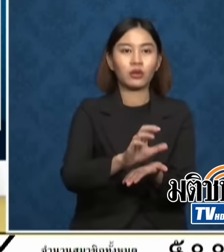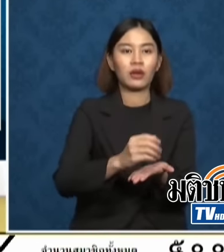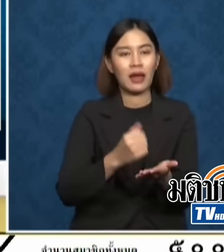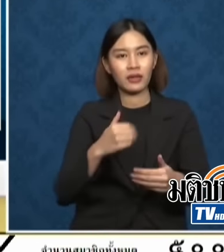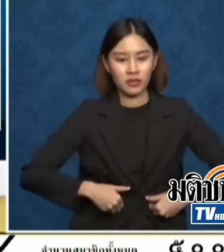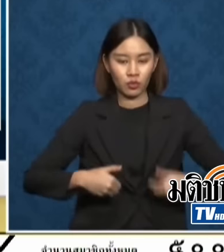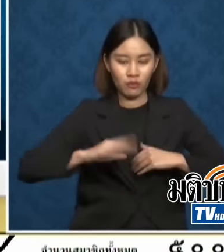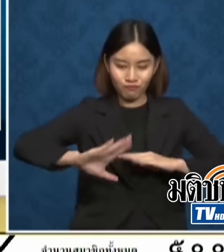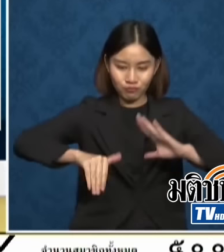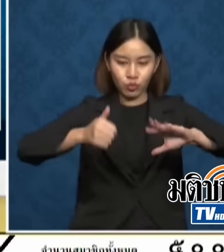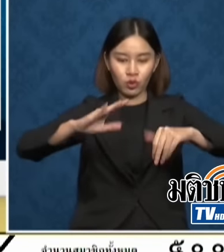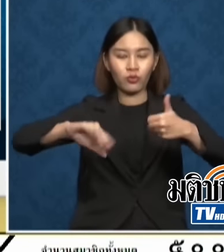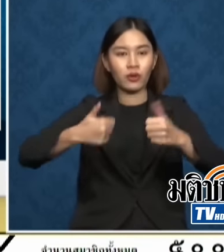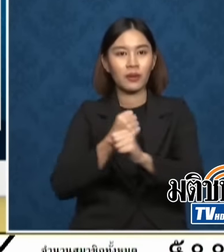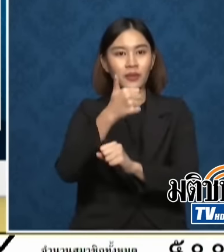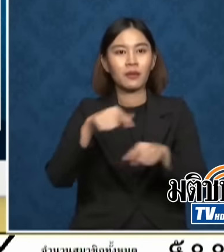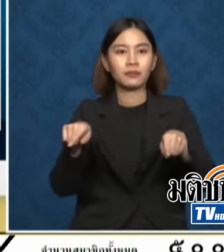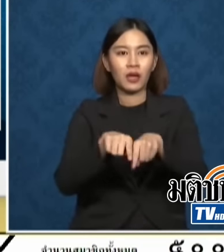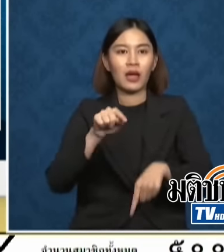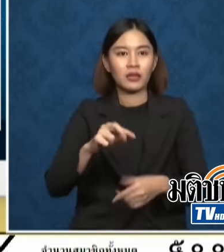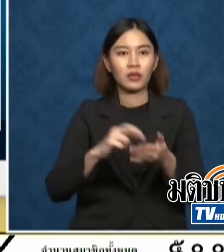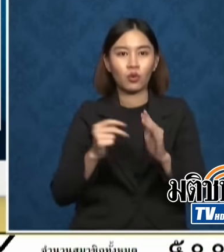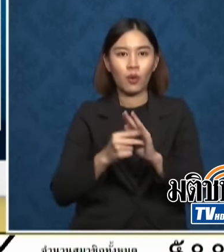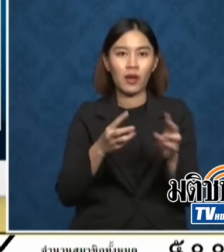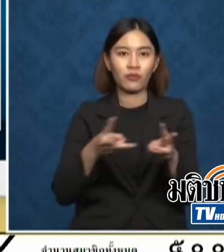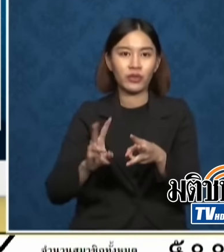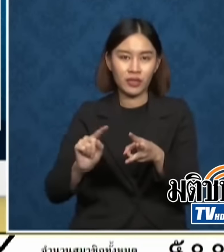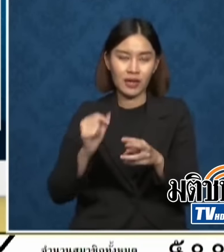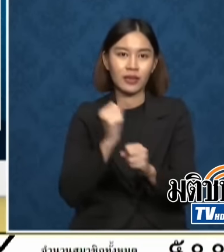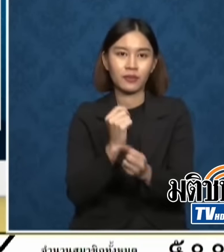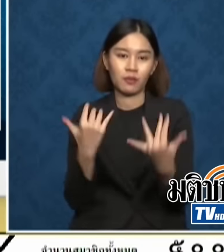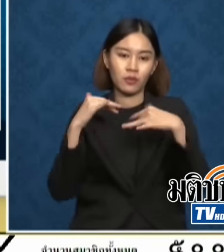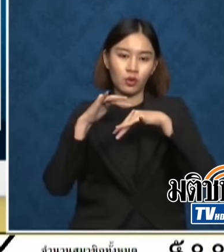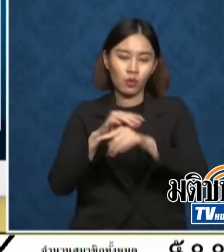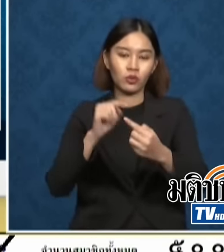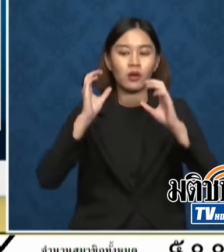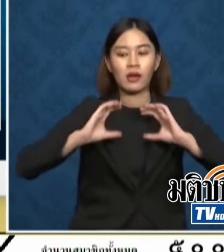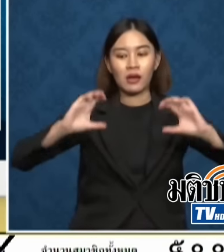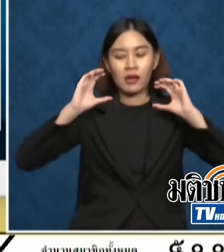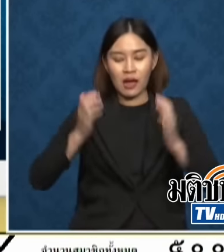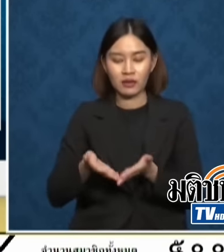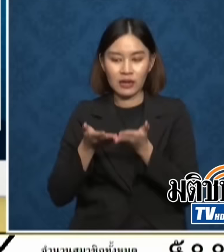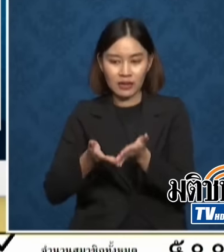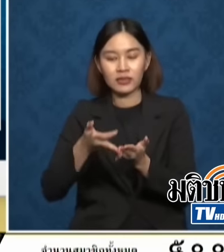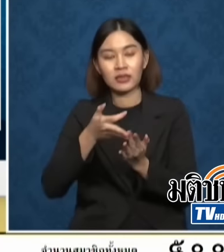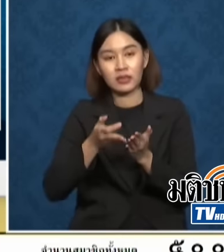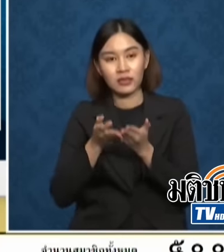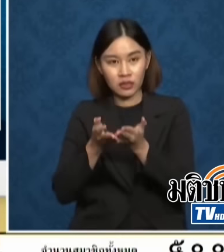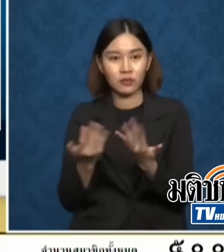ตาอ้าปากและสามารถปรับตัวไปได้ด้วยอันนี้คือการเดินทางร่วมกันของรัฐและชาวประมงอย่างมีส่วนร่ว